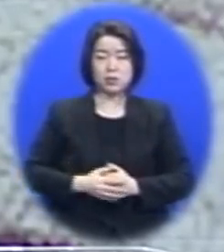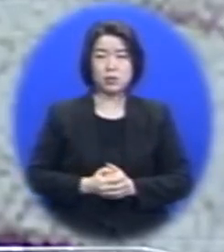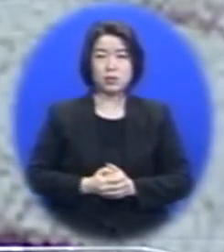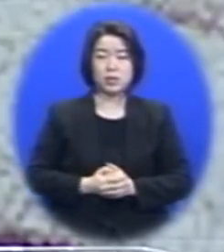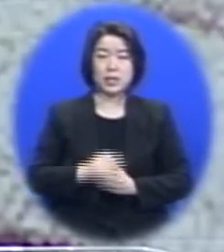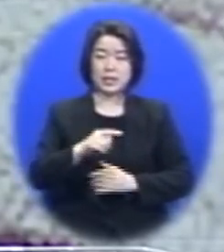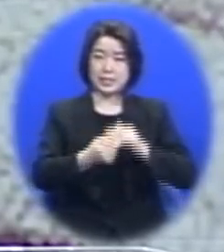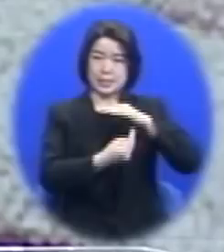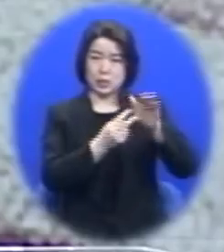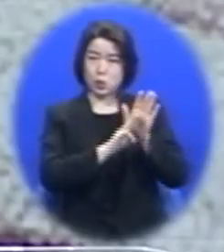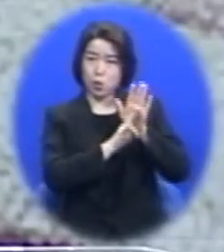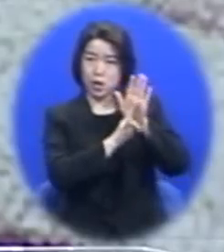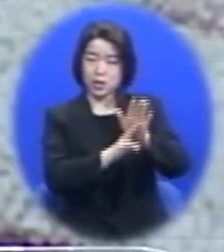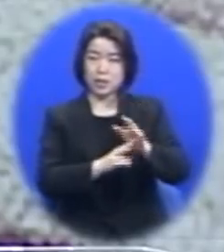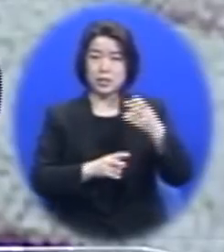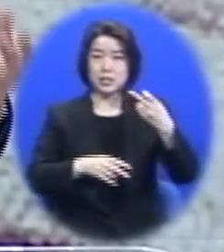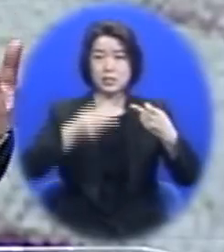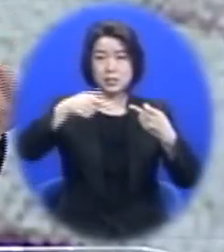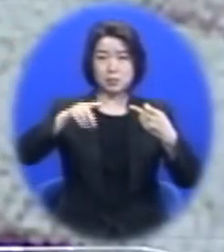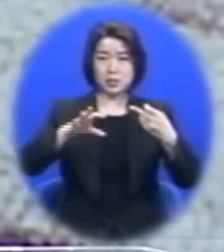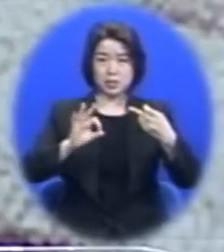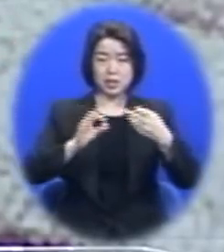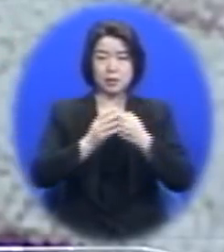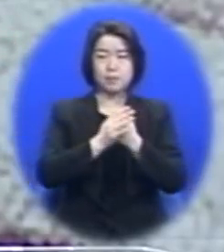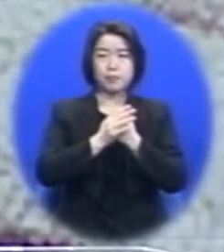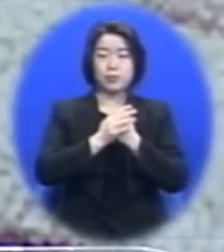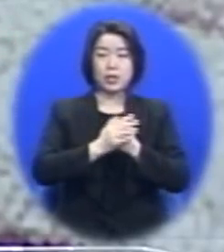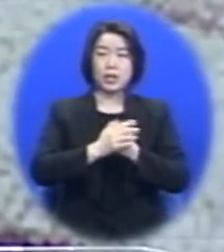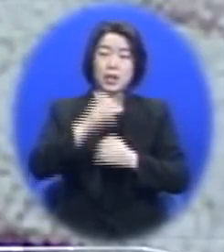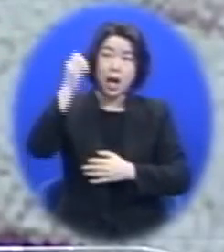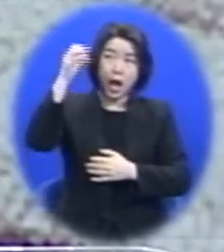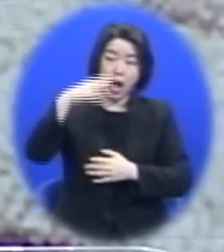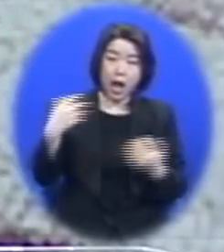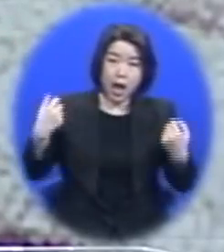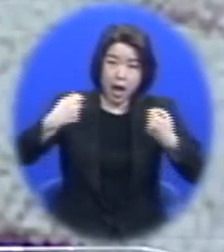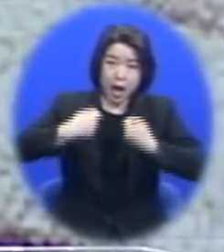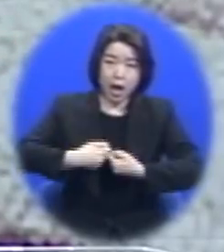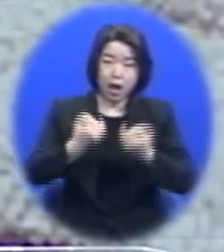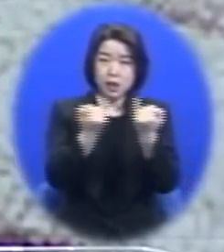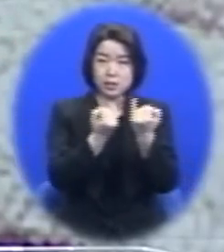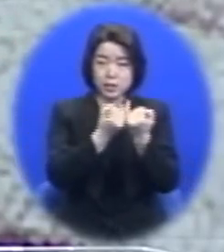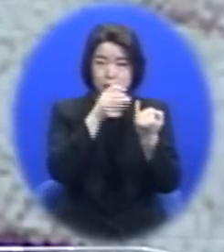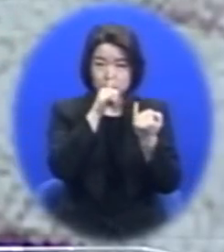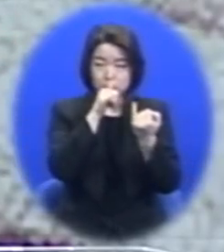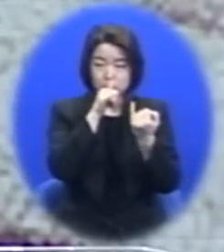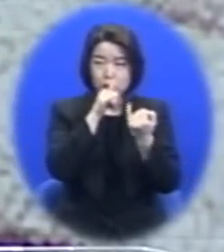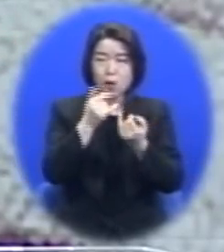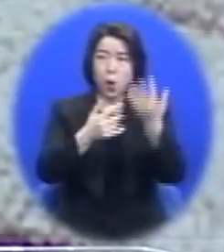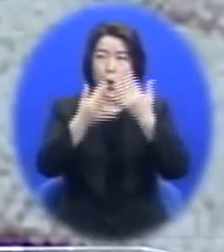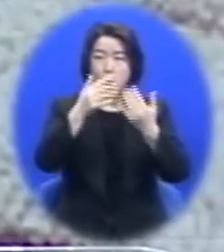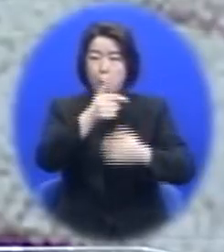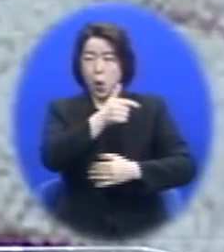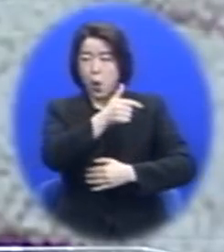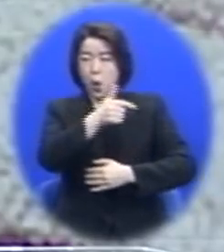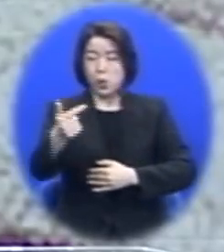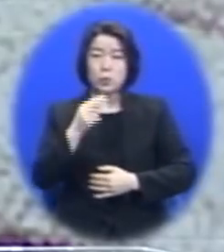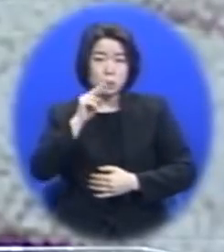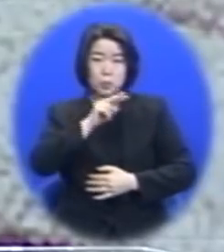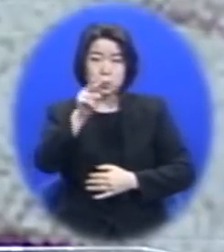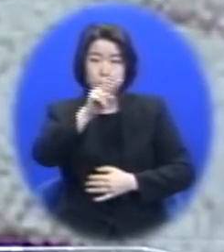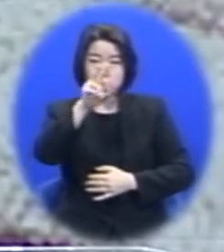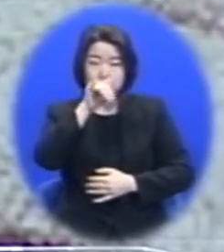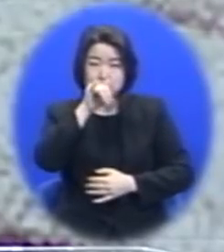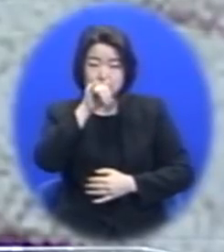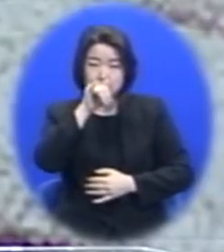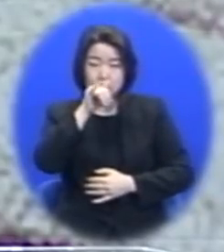2 요한 기술의 12장의 해를 옷 입은 여인이 나오고 또 붉고 커다란 용이 나오는데 해를 옷